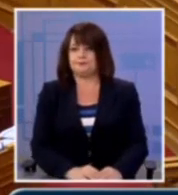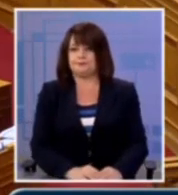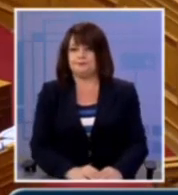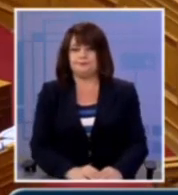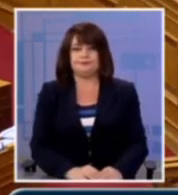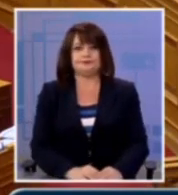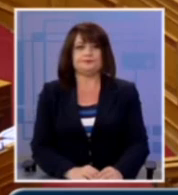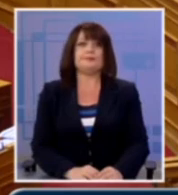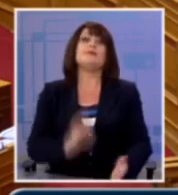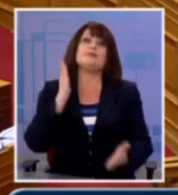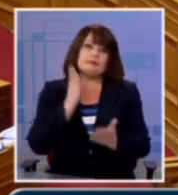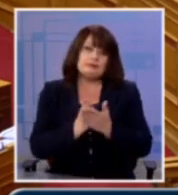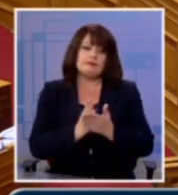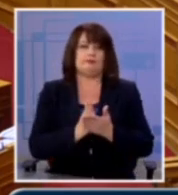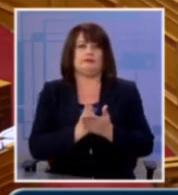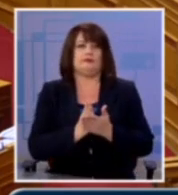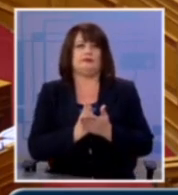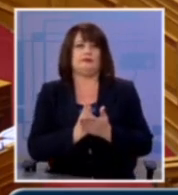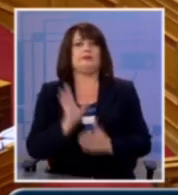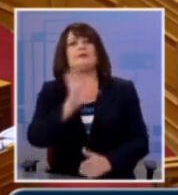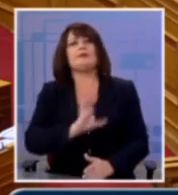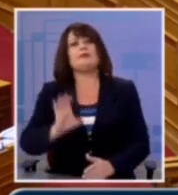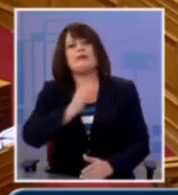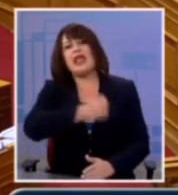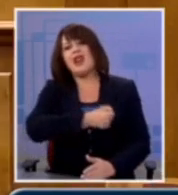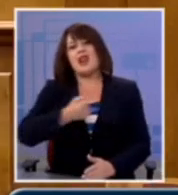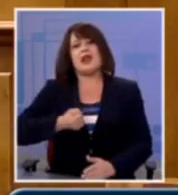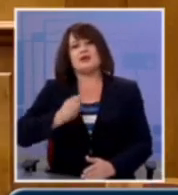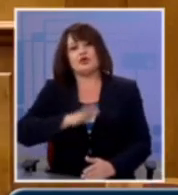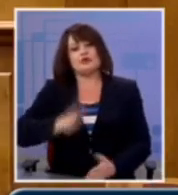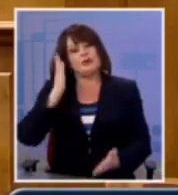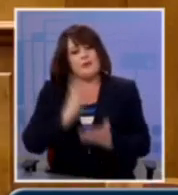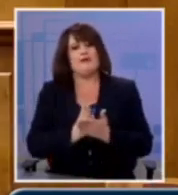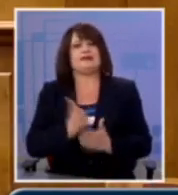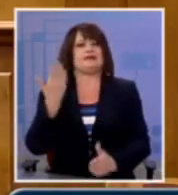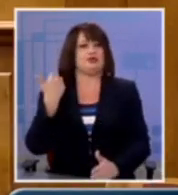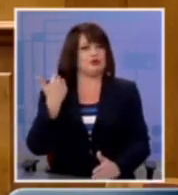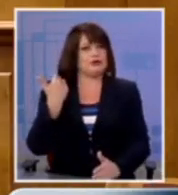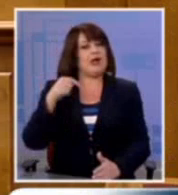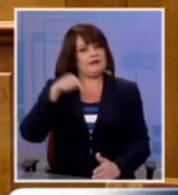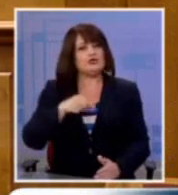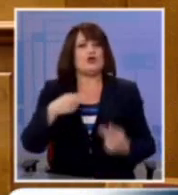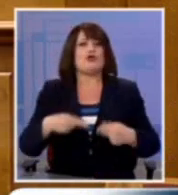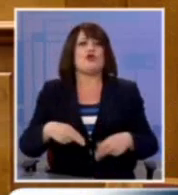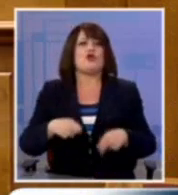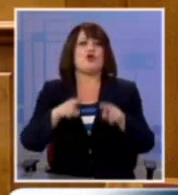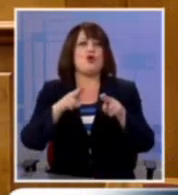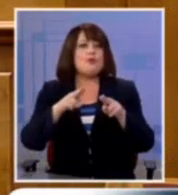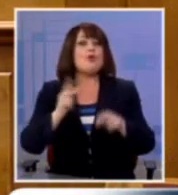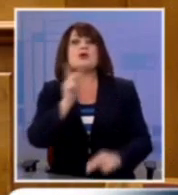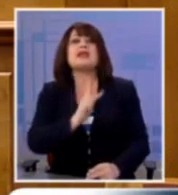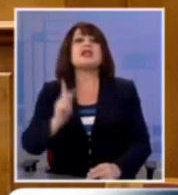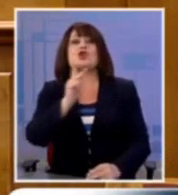Συνειδητά λοιπόν επιλέχθηκε αυτός ο δρόμος της πανευρωπαϊκής κοινωνικής λιτότητας και συνειδητά αυτός ο δρόμος έχει